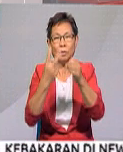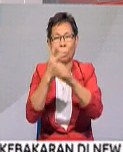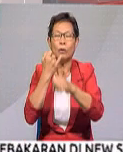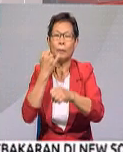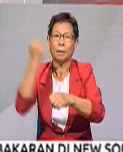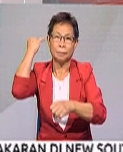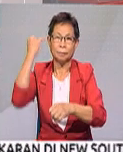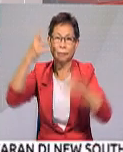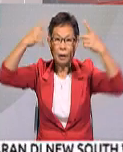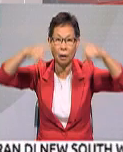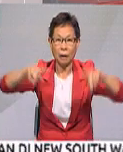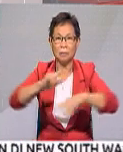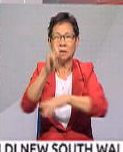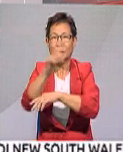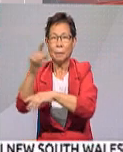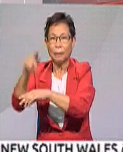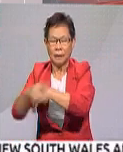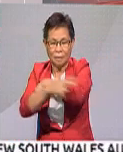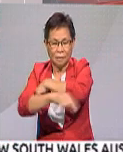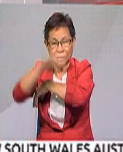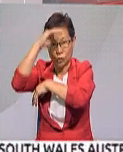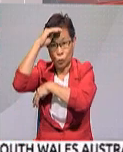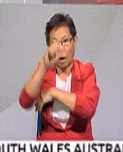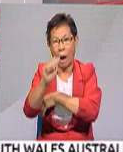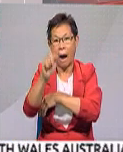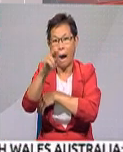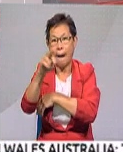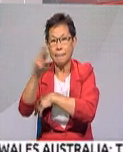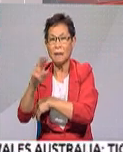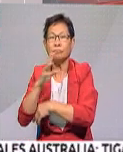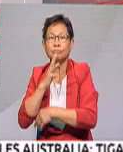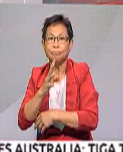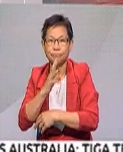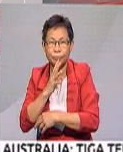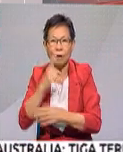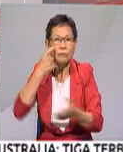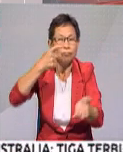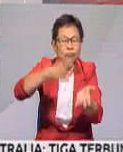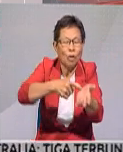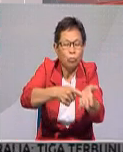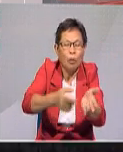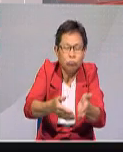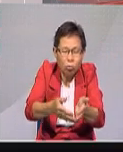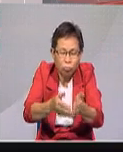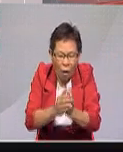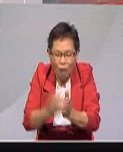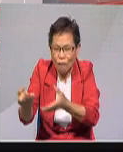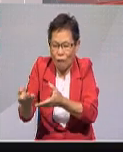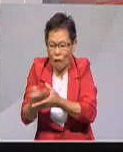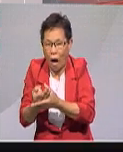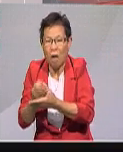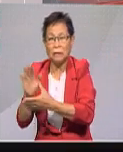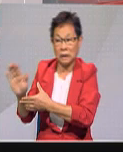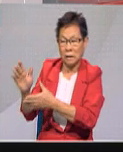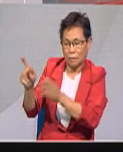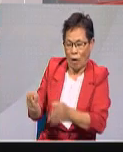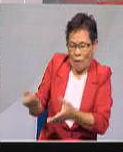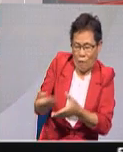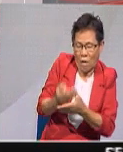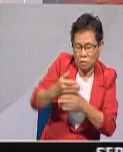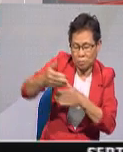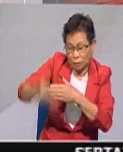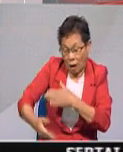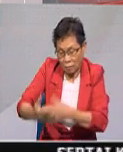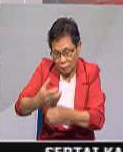lalu. Pengarah pendakwaan Negeri Johor, Amir Nasruddin berkata, notis rayuan itu difailkan pihaknya selepas